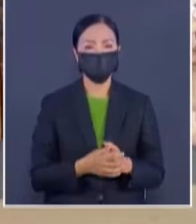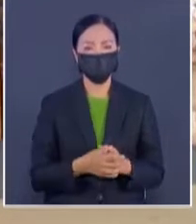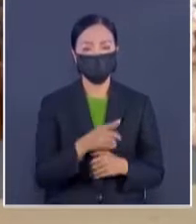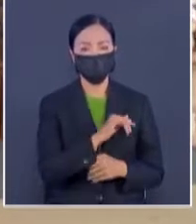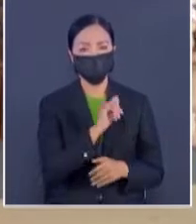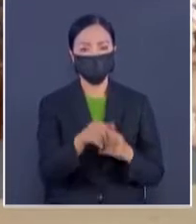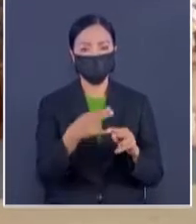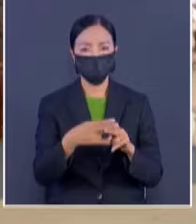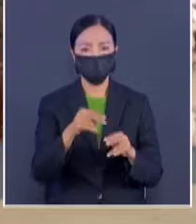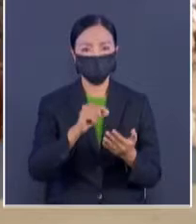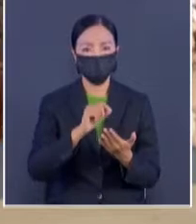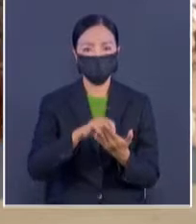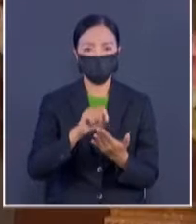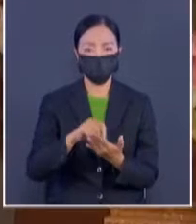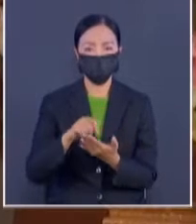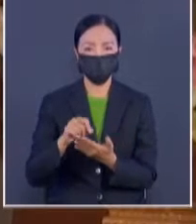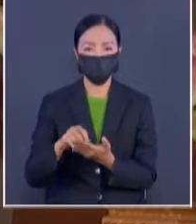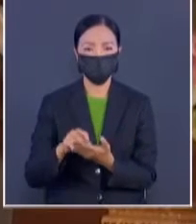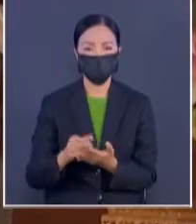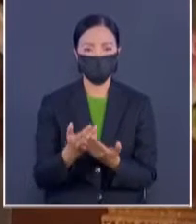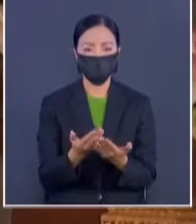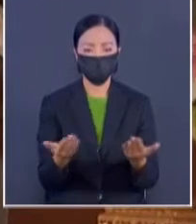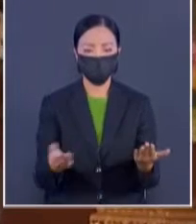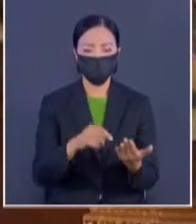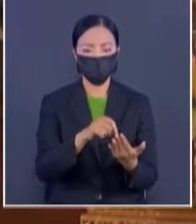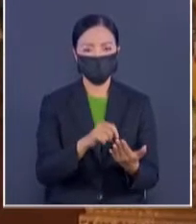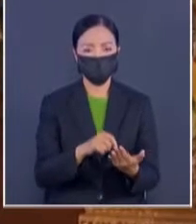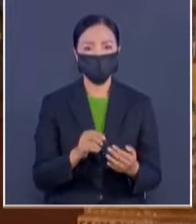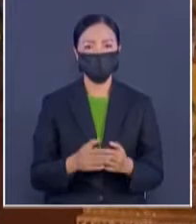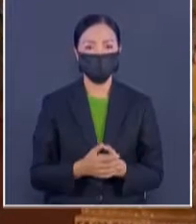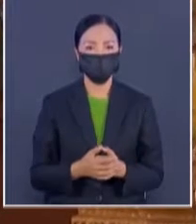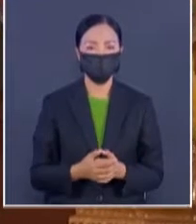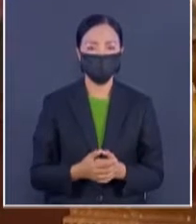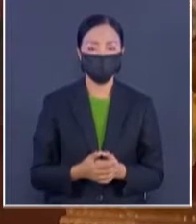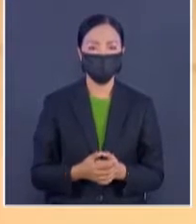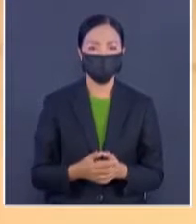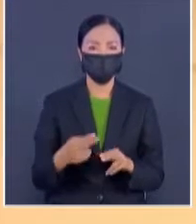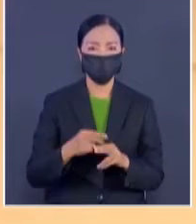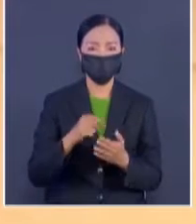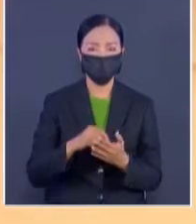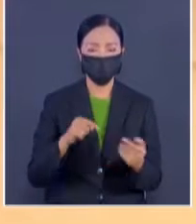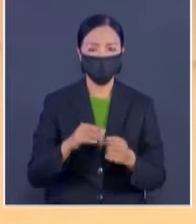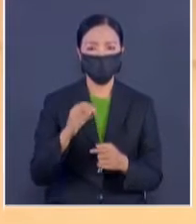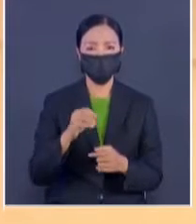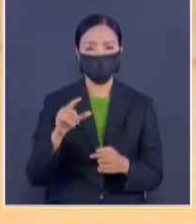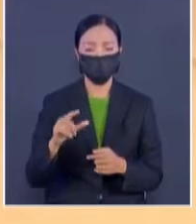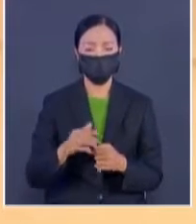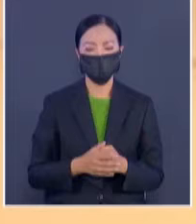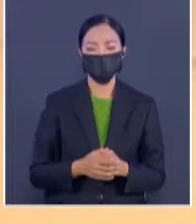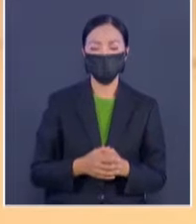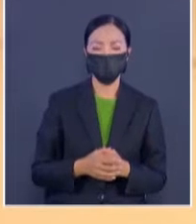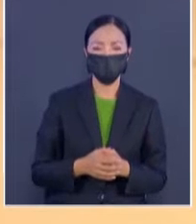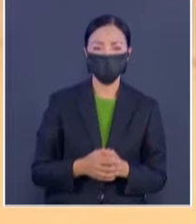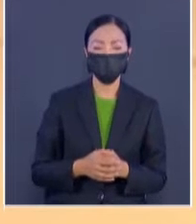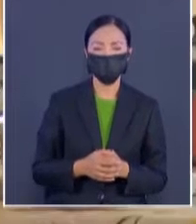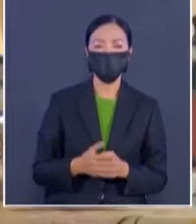างไปลงรายมือชื่อที่โต๊ะซึ่งจัดเอาไว้ภายในวัดรวมไปถึงการลงชื่อทางออนไลน์เพื่อที่จะคัดค้านคำสั่งของมห